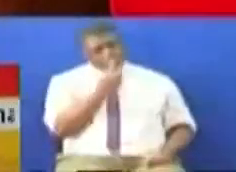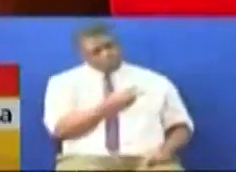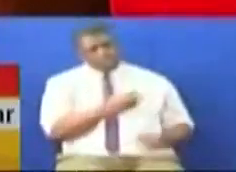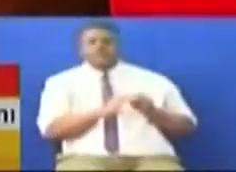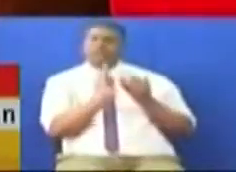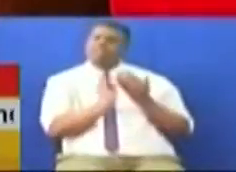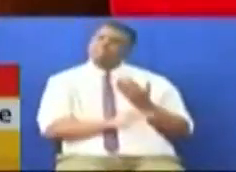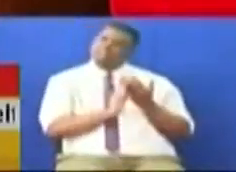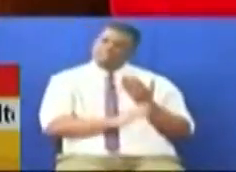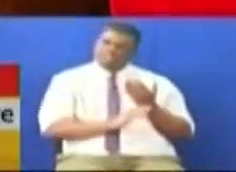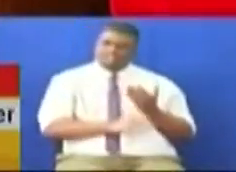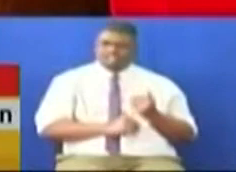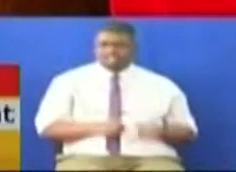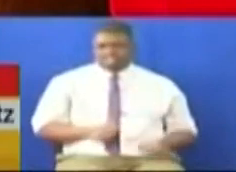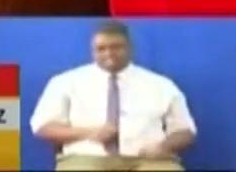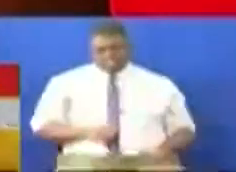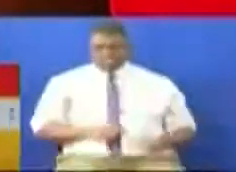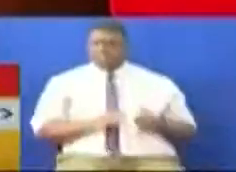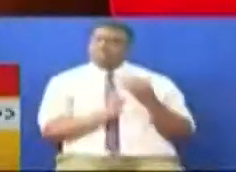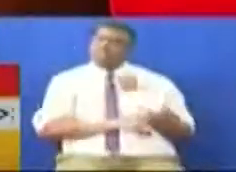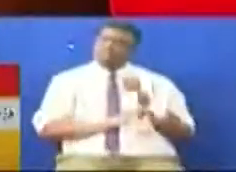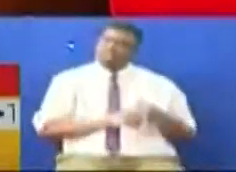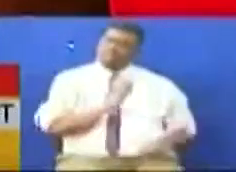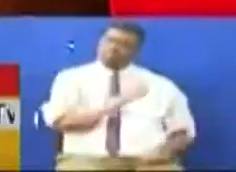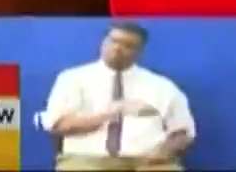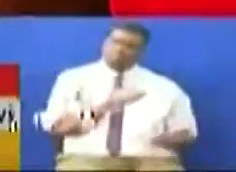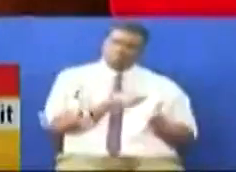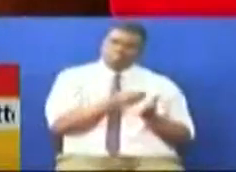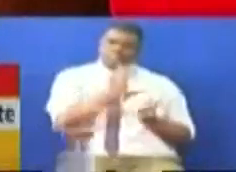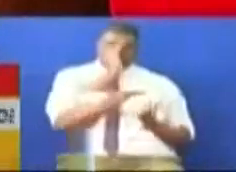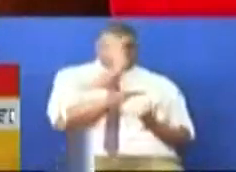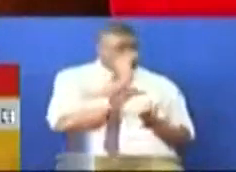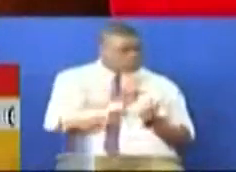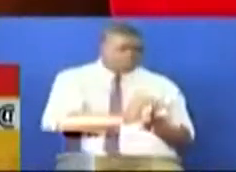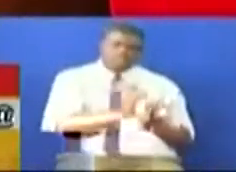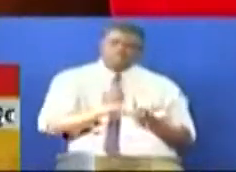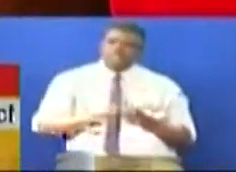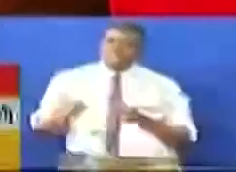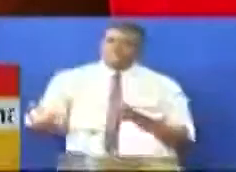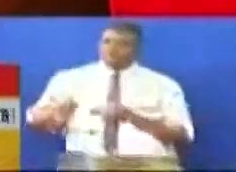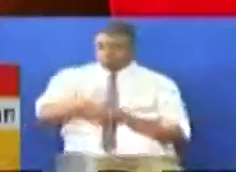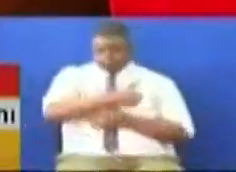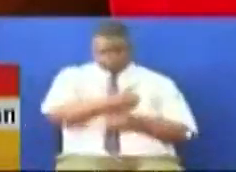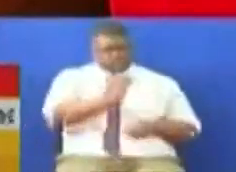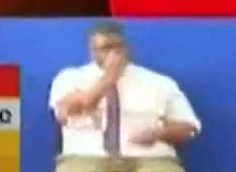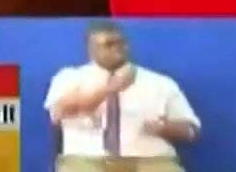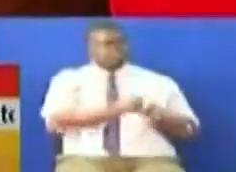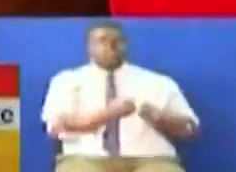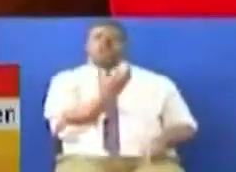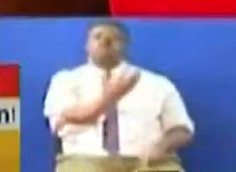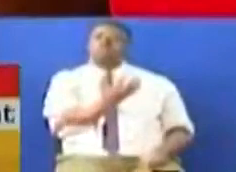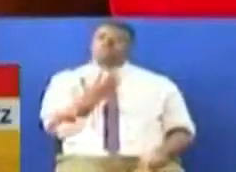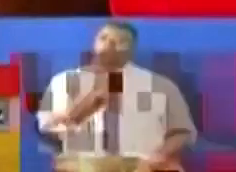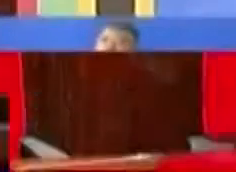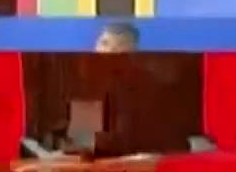hasara sasa hivi kuna upungufu wa fedha ambazo zimekusanywa kwa 55%. Mwaka